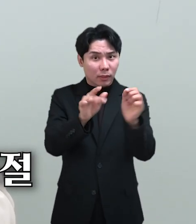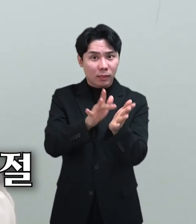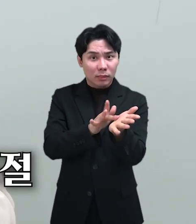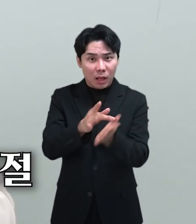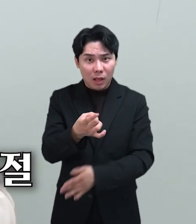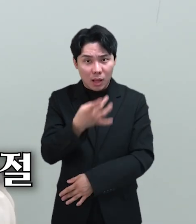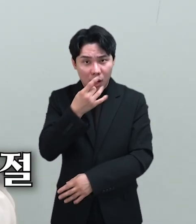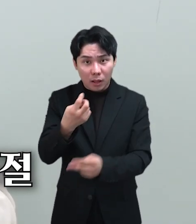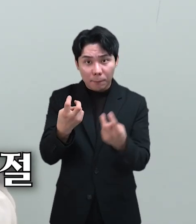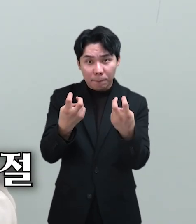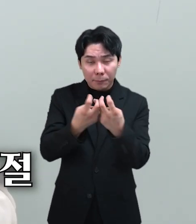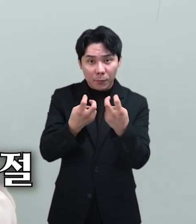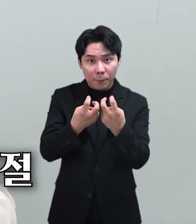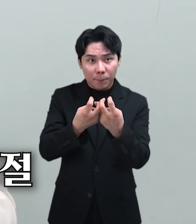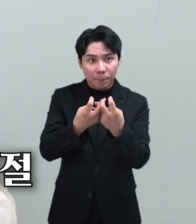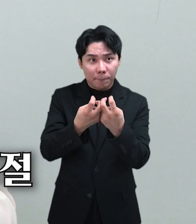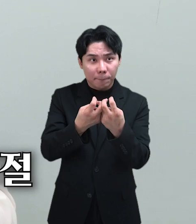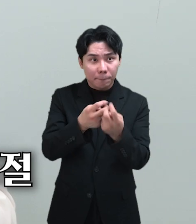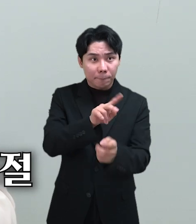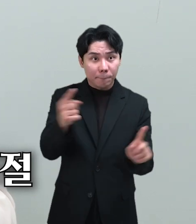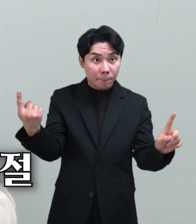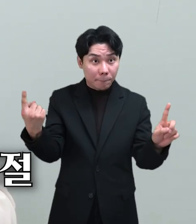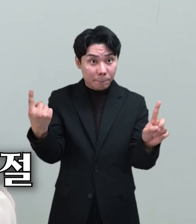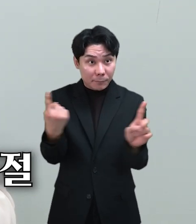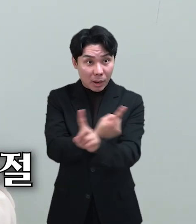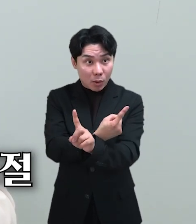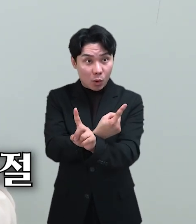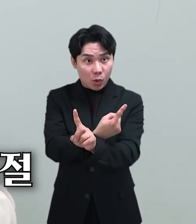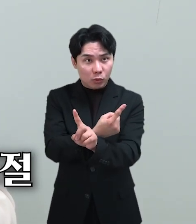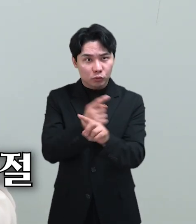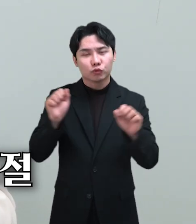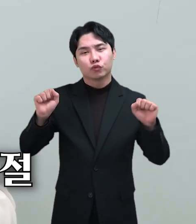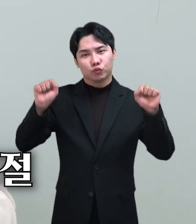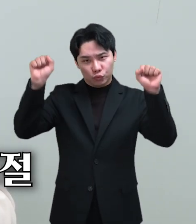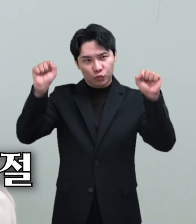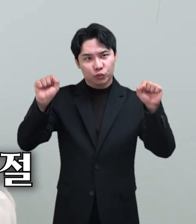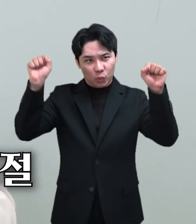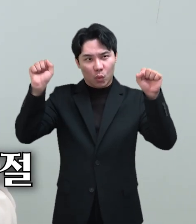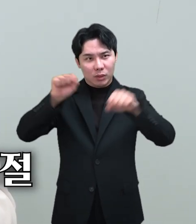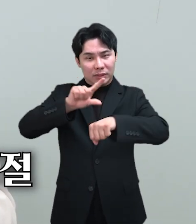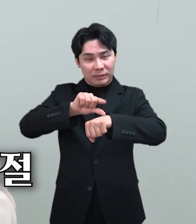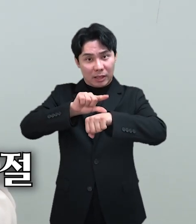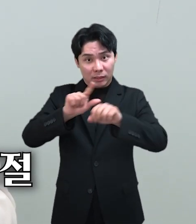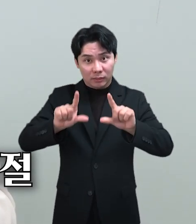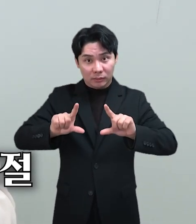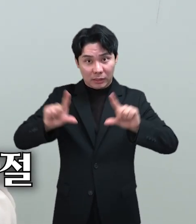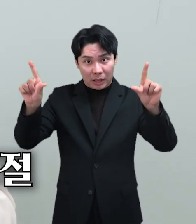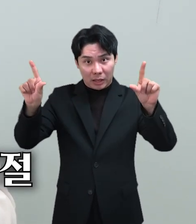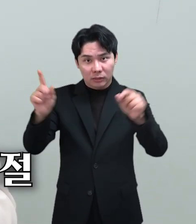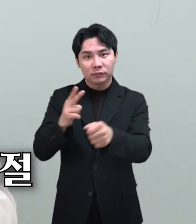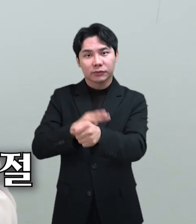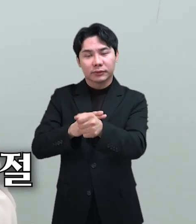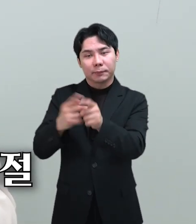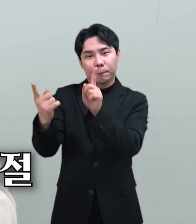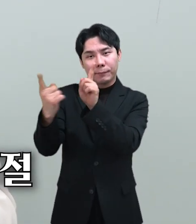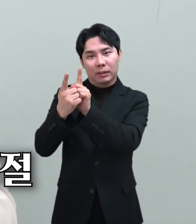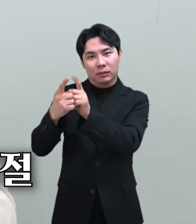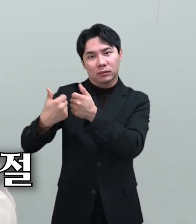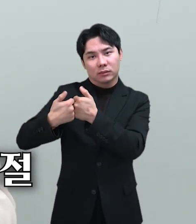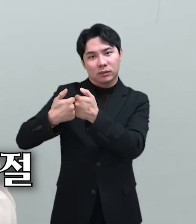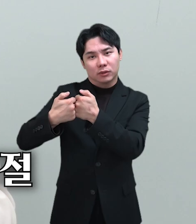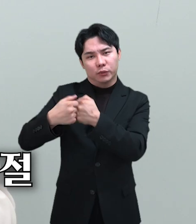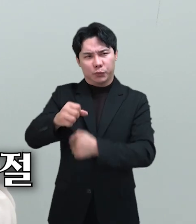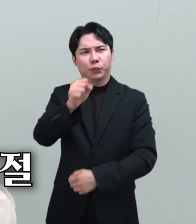변경이 됐거나 약을 복용하는 방식이 변경이 된 경우에도 운동하는 시간이나 또